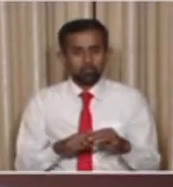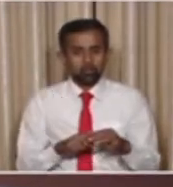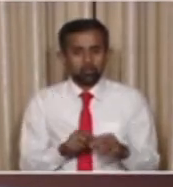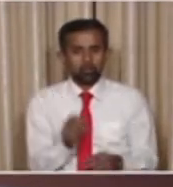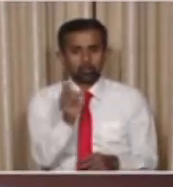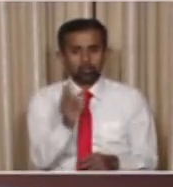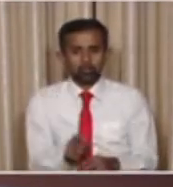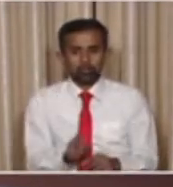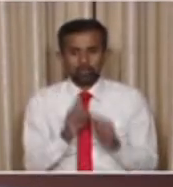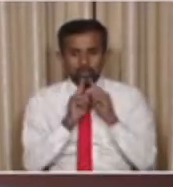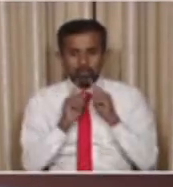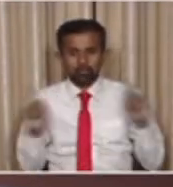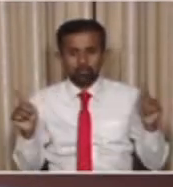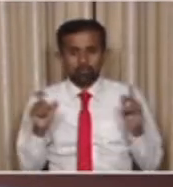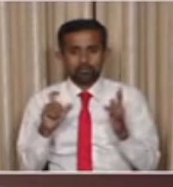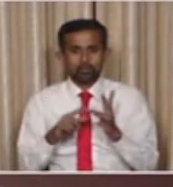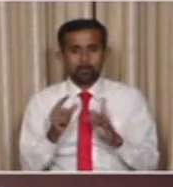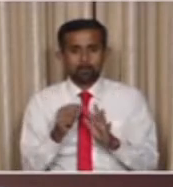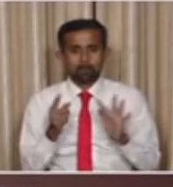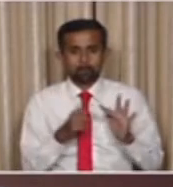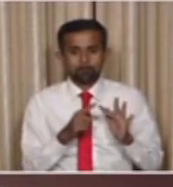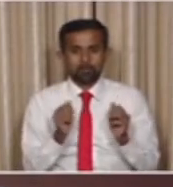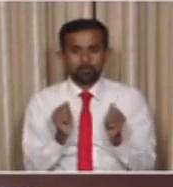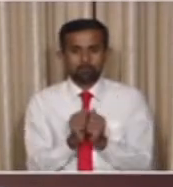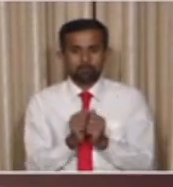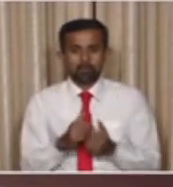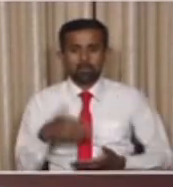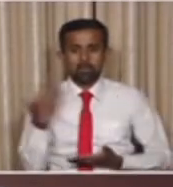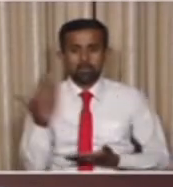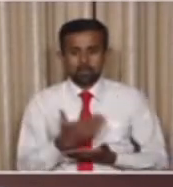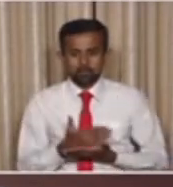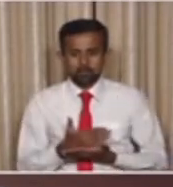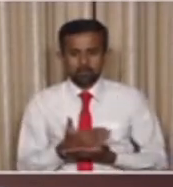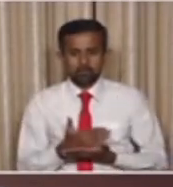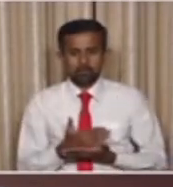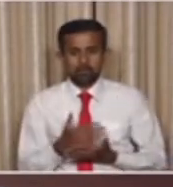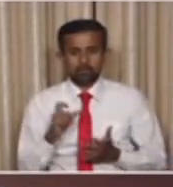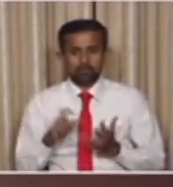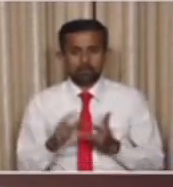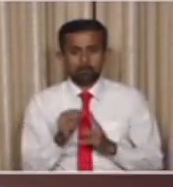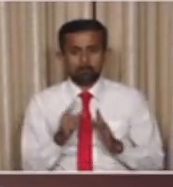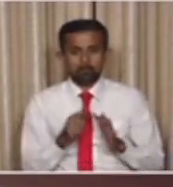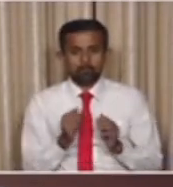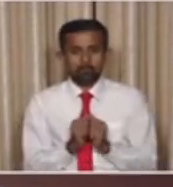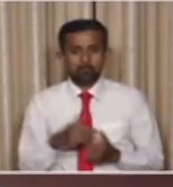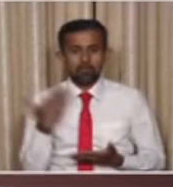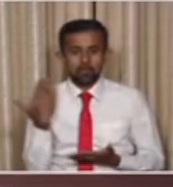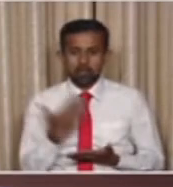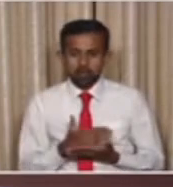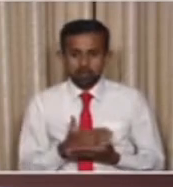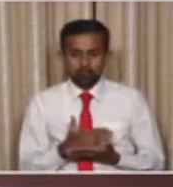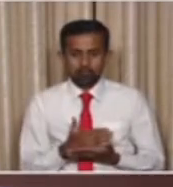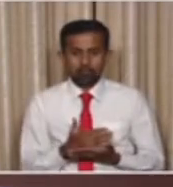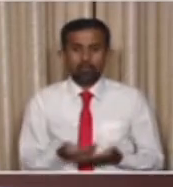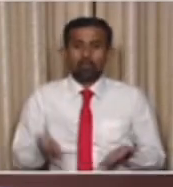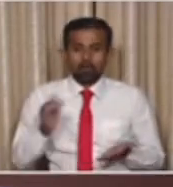ඔබතුමා නියෝගයක් දුන්නා කෝප් සභාවේ වැඩ කටයුතු අත්තිතුවන්න. ඒ නිසා කෝප් සභාව වැඩකට උත්widetilde. ඊට පස්සේ නැවත